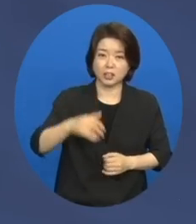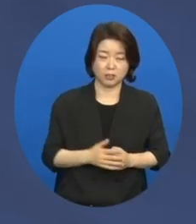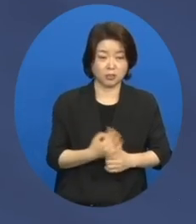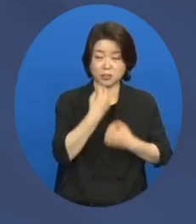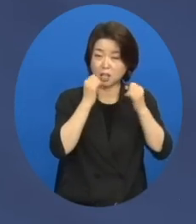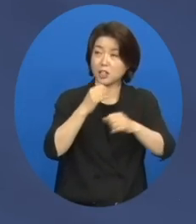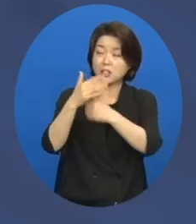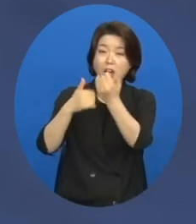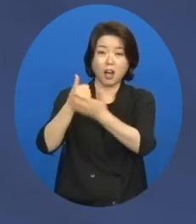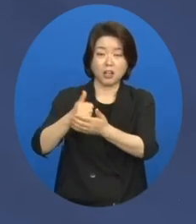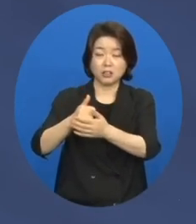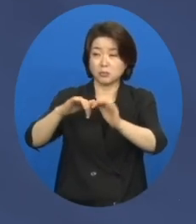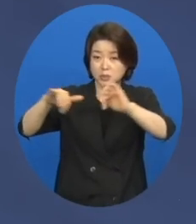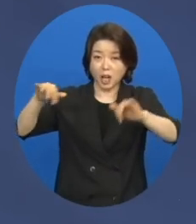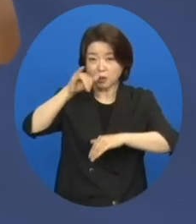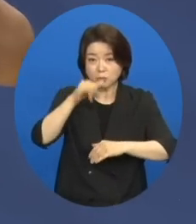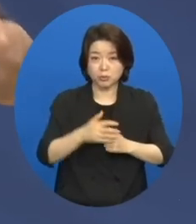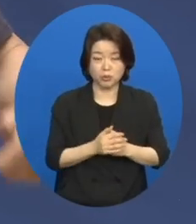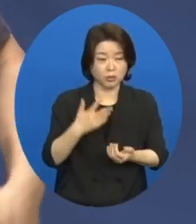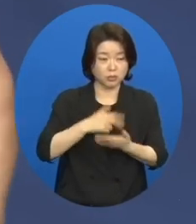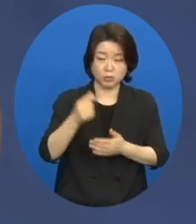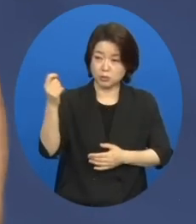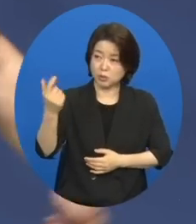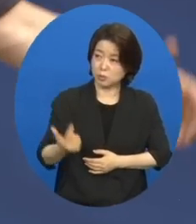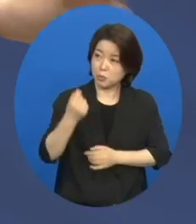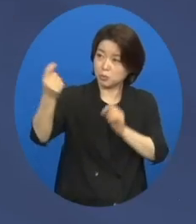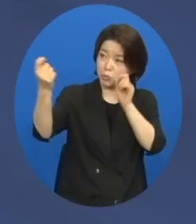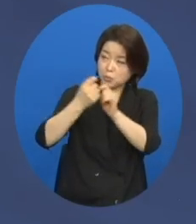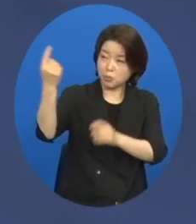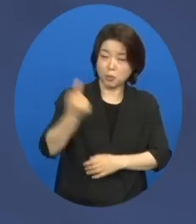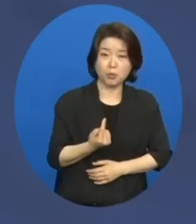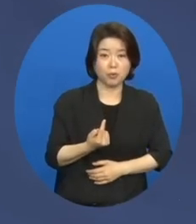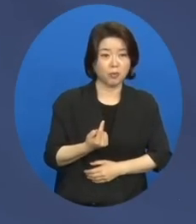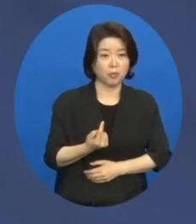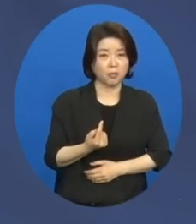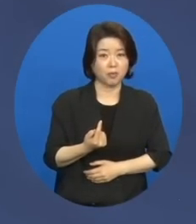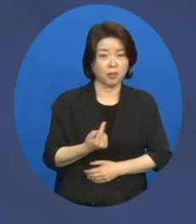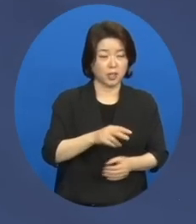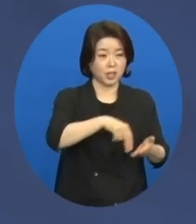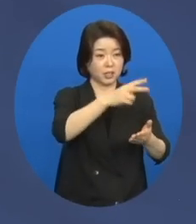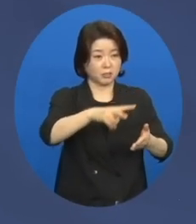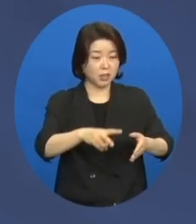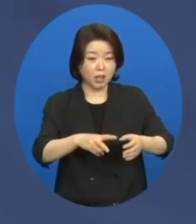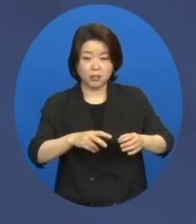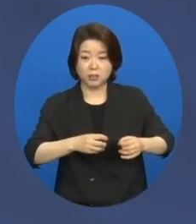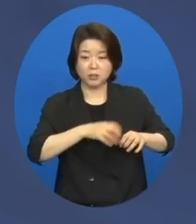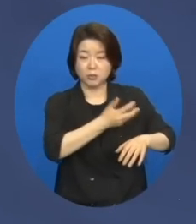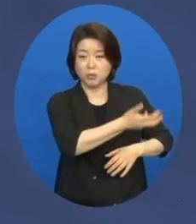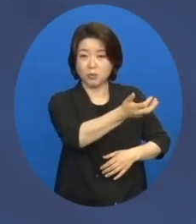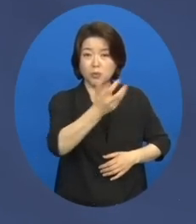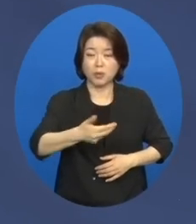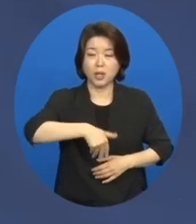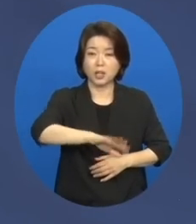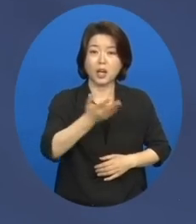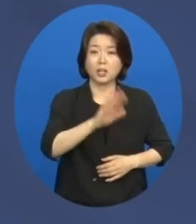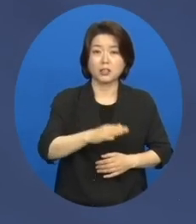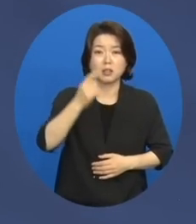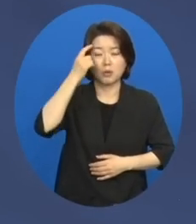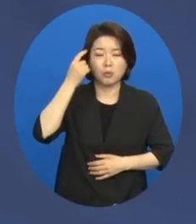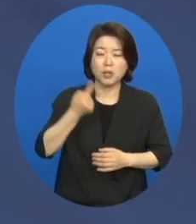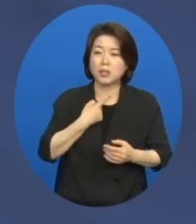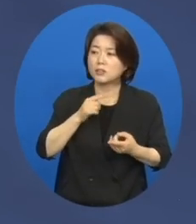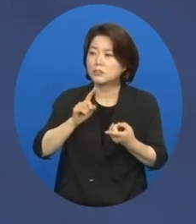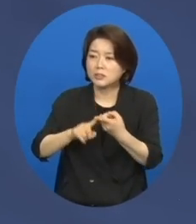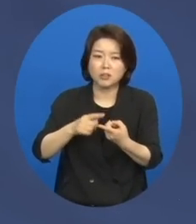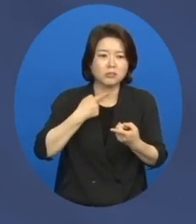살아계신 하나님 있고 그리고 주님 곧 오신다는데 이 나그네 순례길을 가면서 웬 정을 그렇게 많이